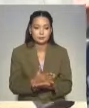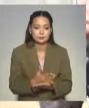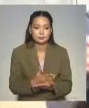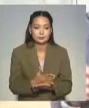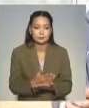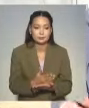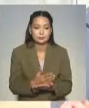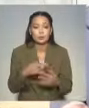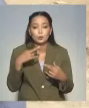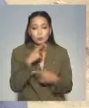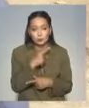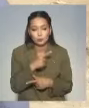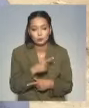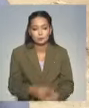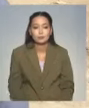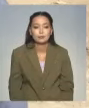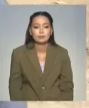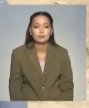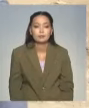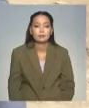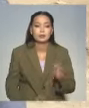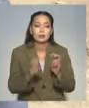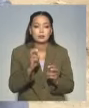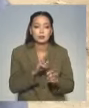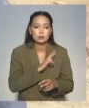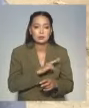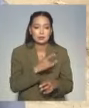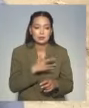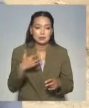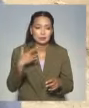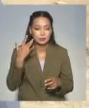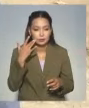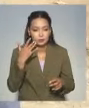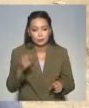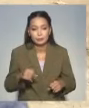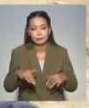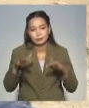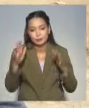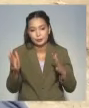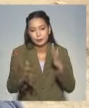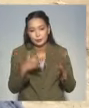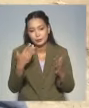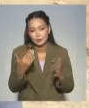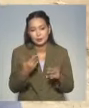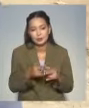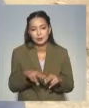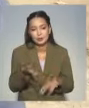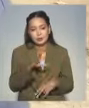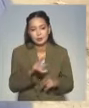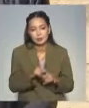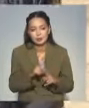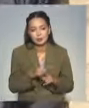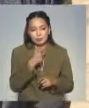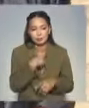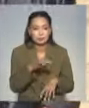Енді ұғой, ұғой. Зауыт істеп атқанда шаң көтеріліп тұрады. Шаң көтерілгенде қолқаңды басады. Қазір мен бронхит